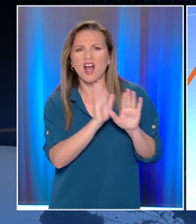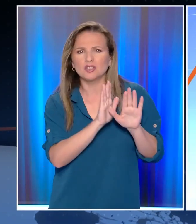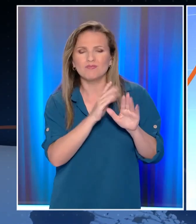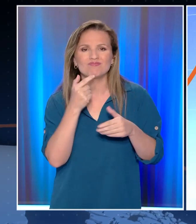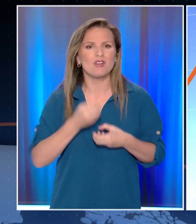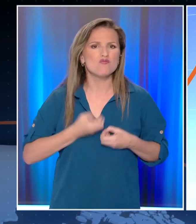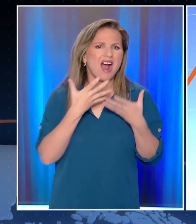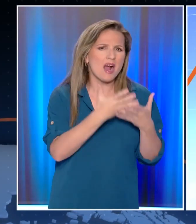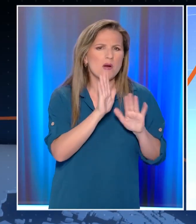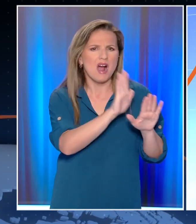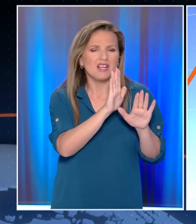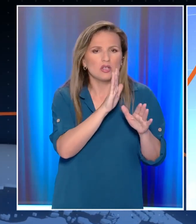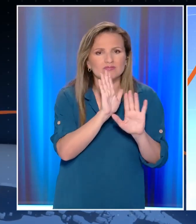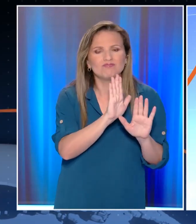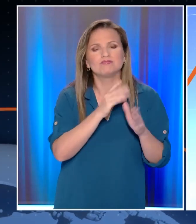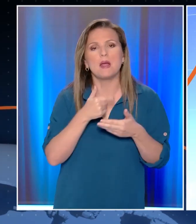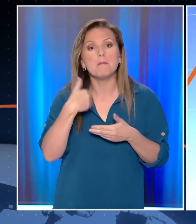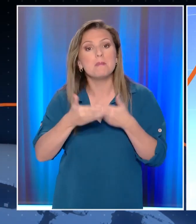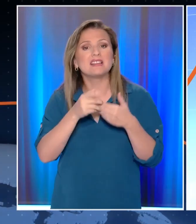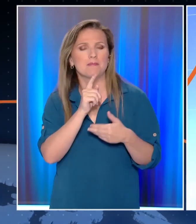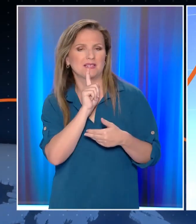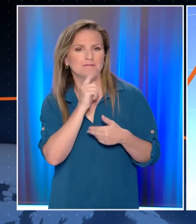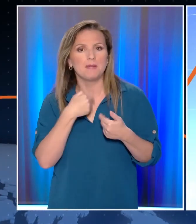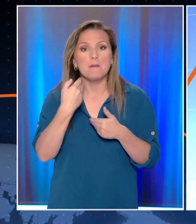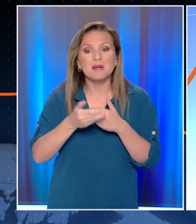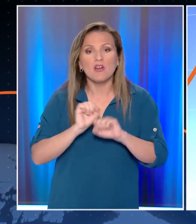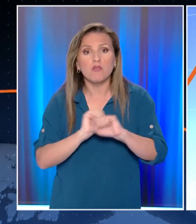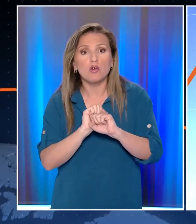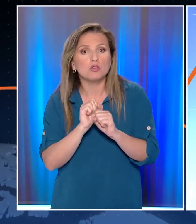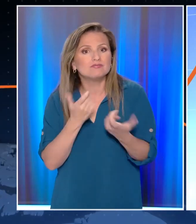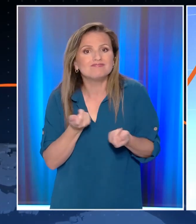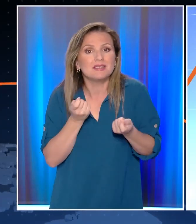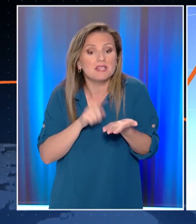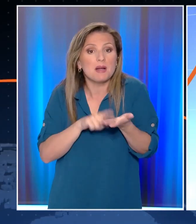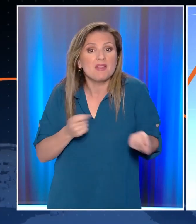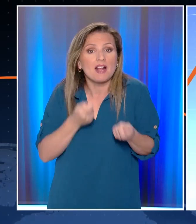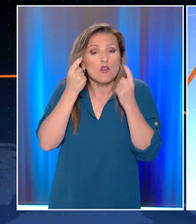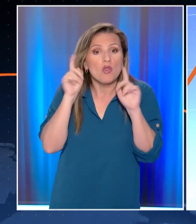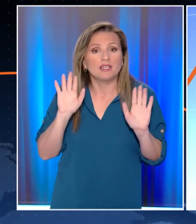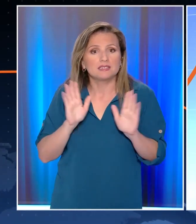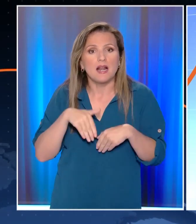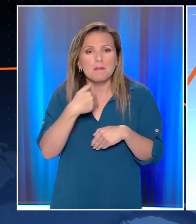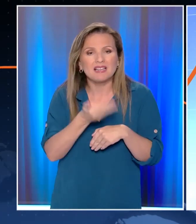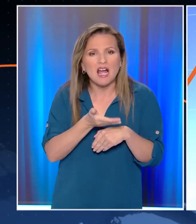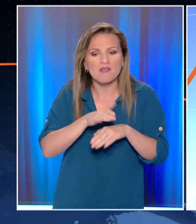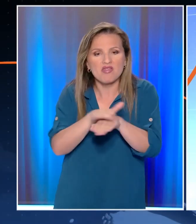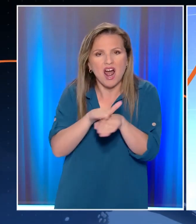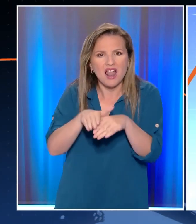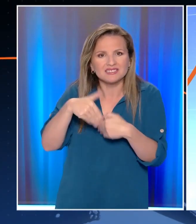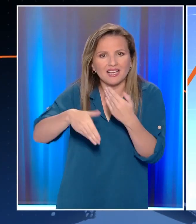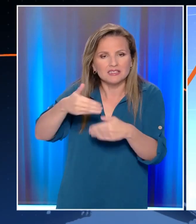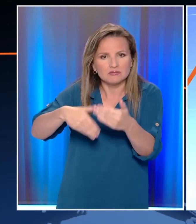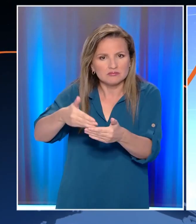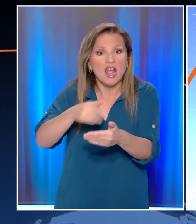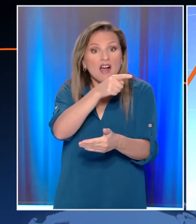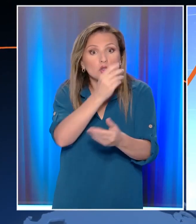με την αγάπη που του είχα και δεν έλεγα τίποτα. Στην πορεία φοβόμουν και δεν ήξερα πως να το αντιμετωπίσω. Και αυτό στη θάλασσα, όσο περνούσε ο